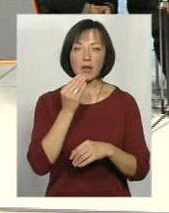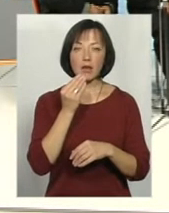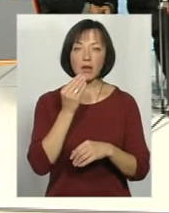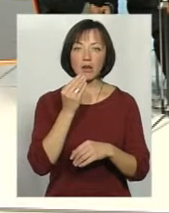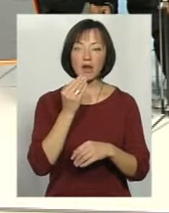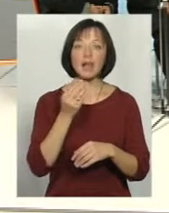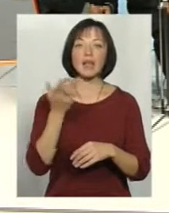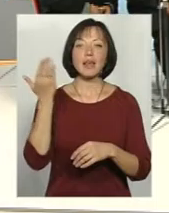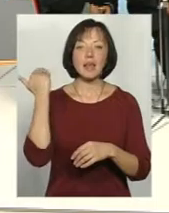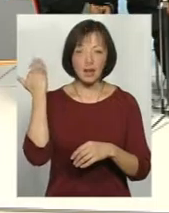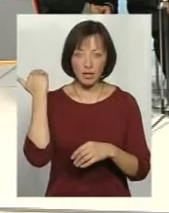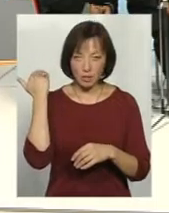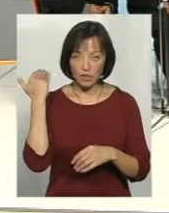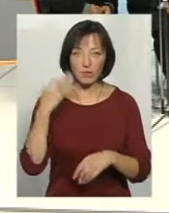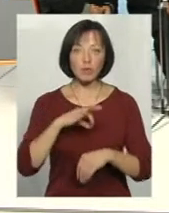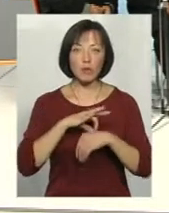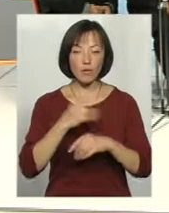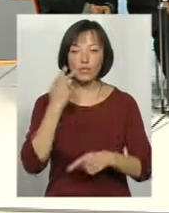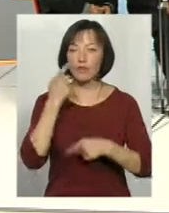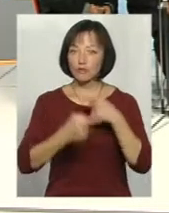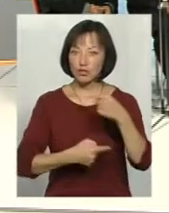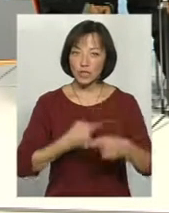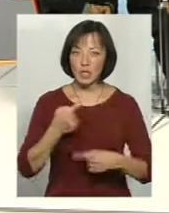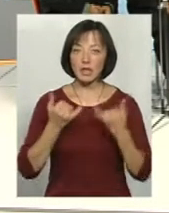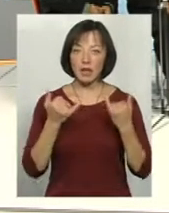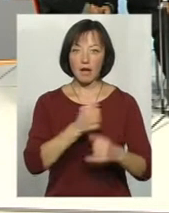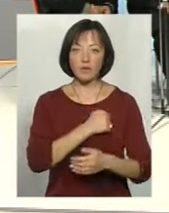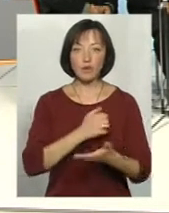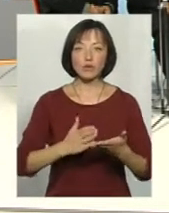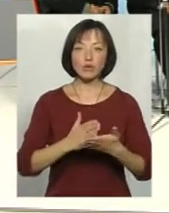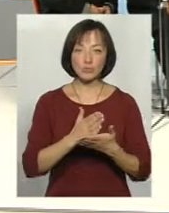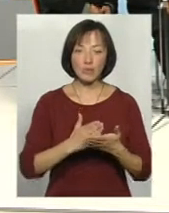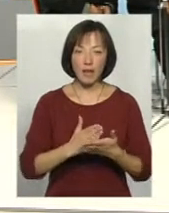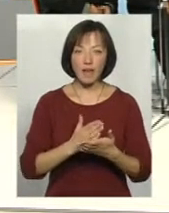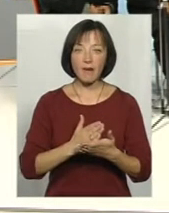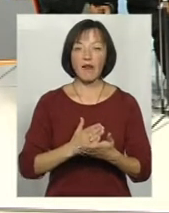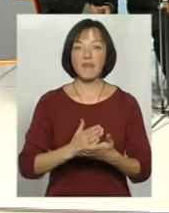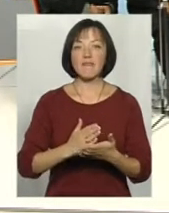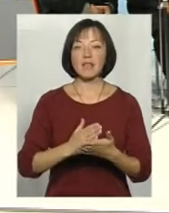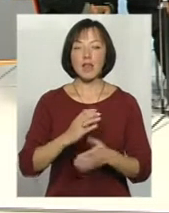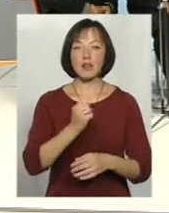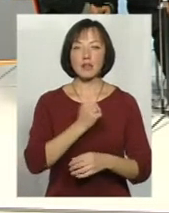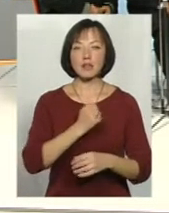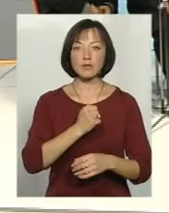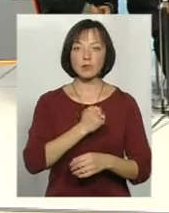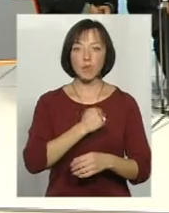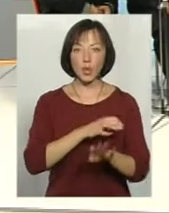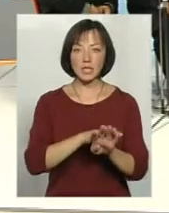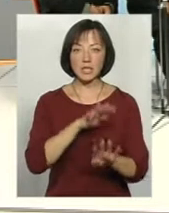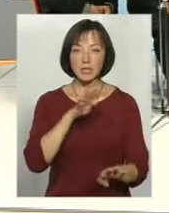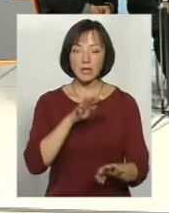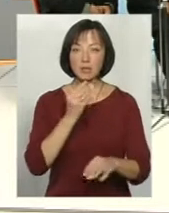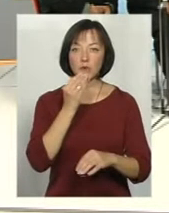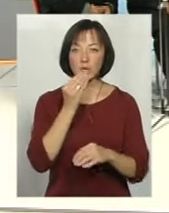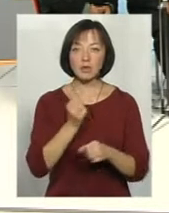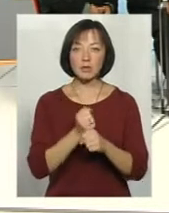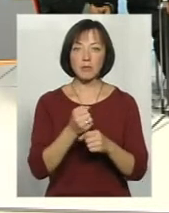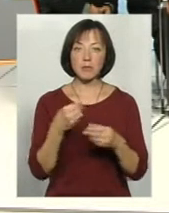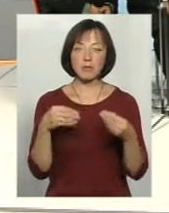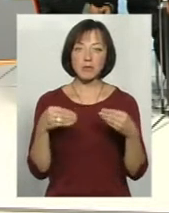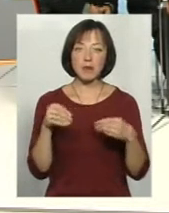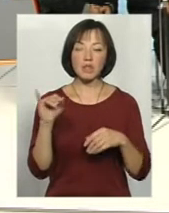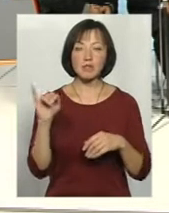і проводили завжди для військовослужбовців і ветеранів Збройних сил, але ми протезування здійснюємо, це пластмаса